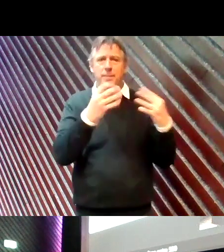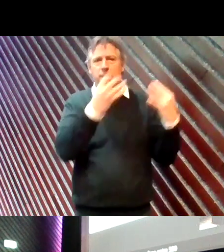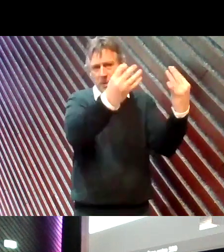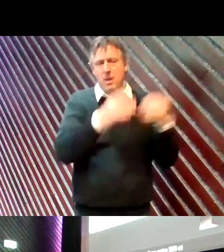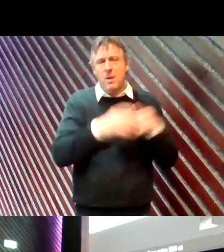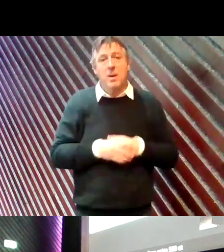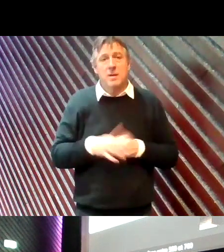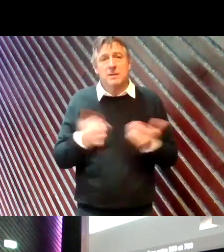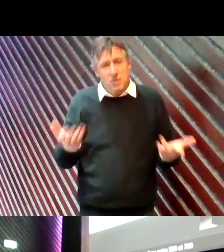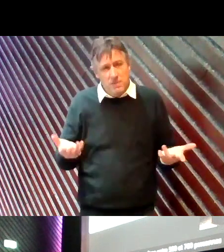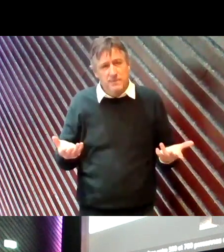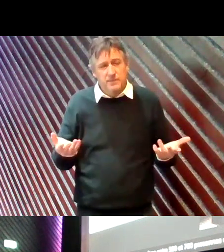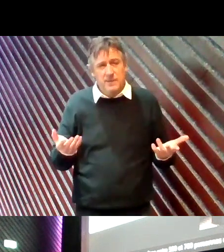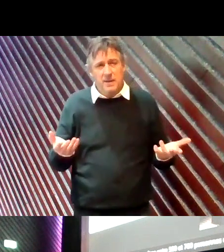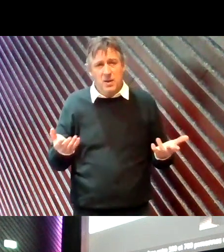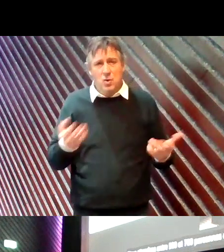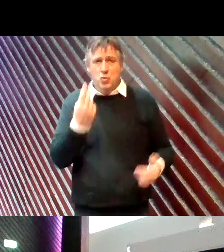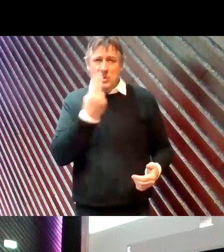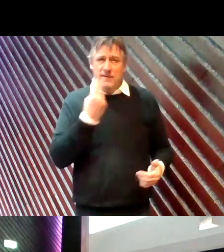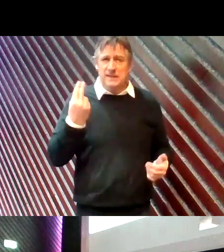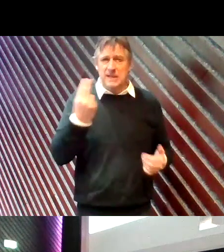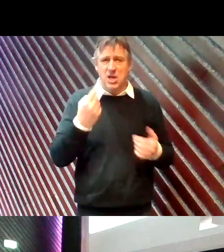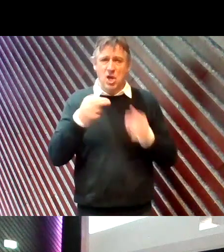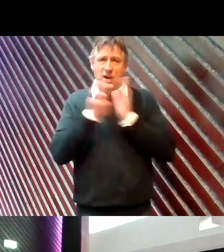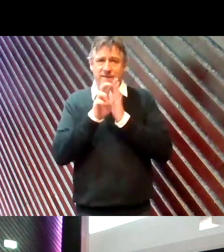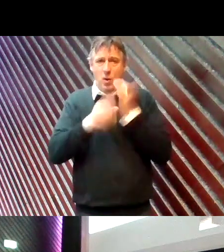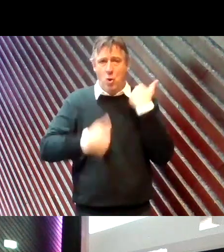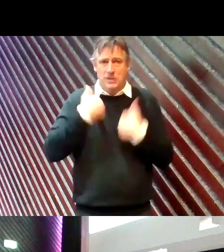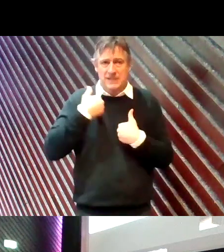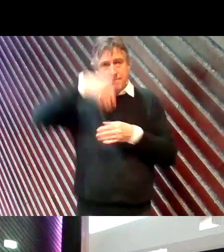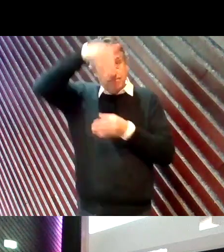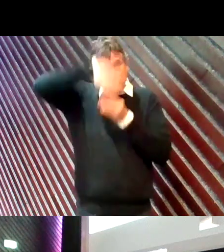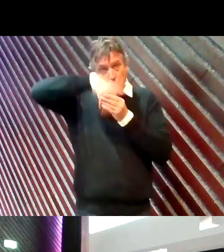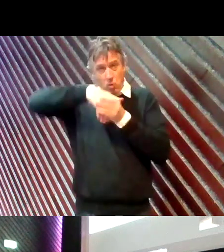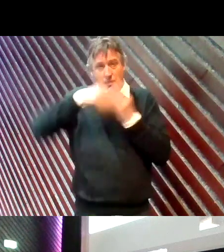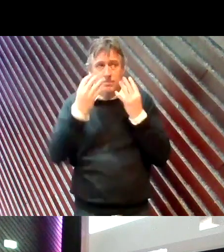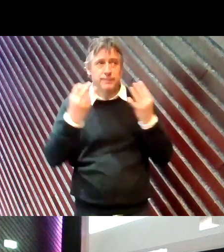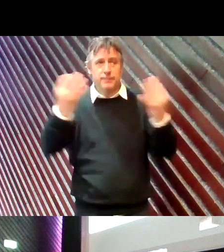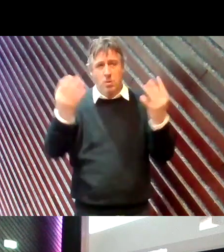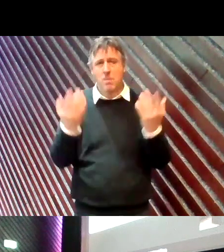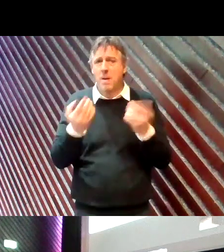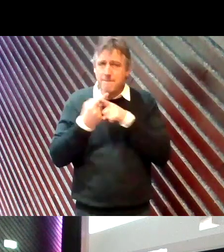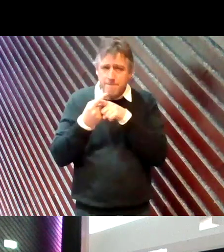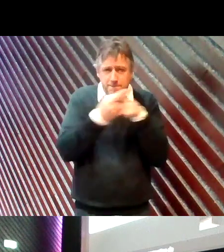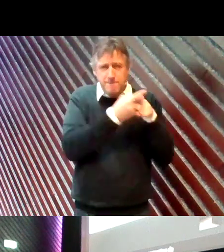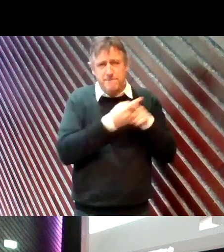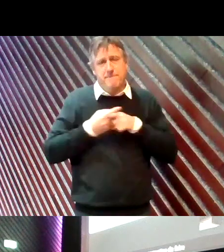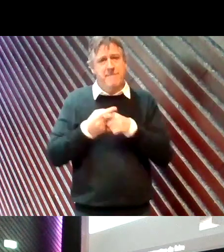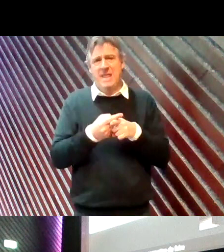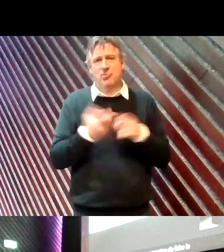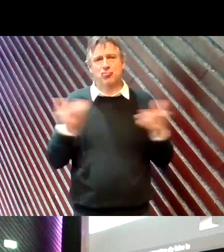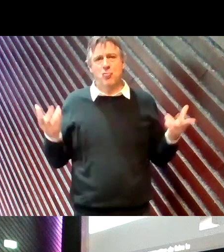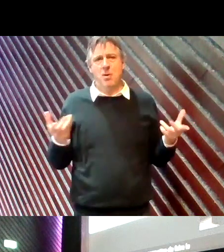dirais, ça va nous permettre à cette université des référents handicapés de faire le partage de l'ensemble